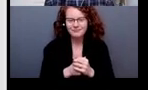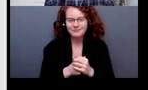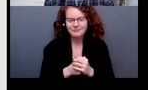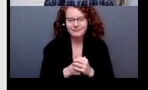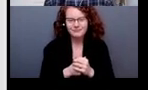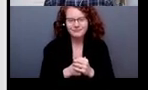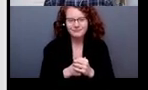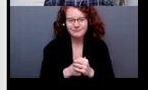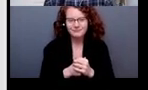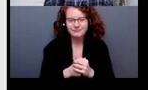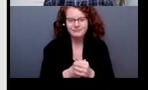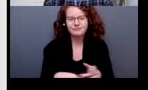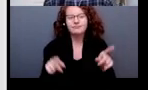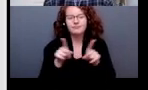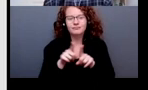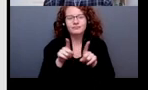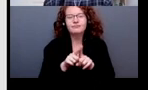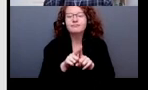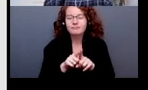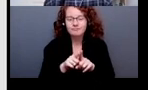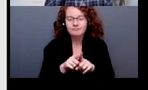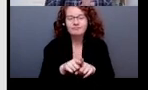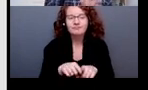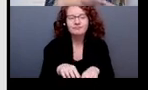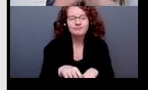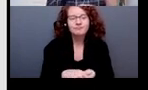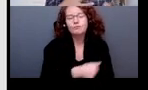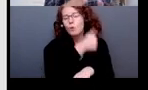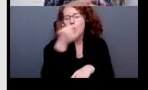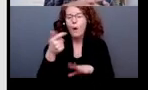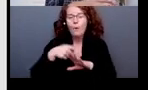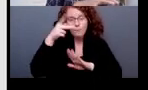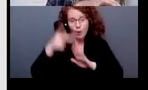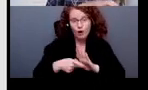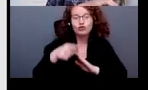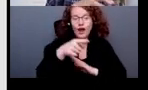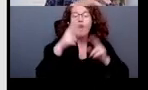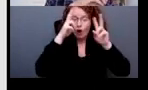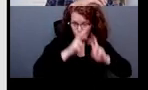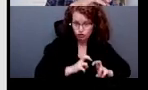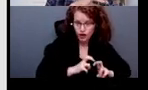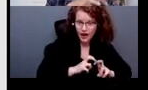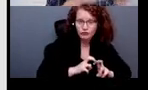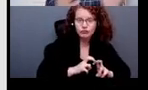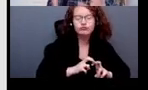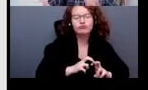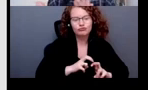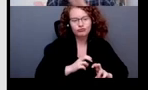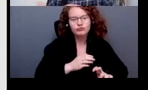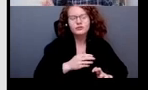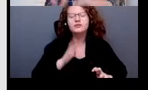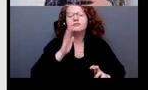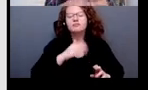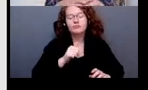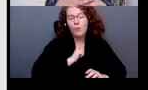On a également travaillé donc sur un projet un peu périphérique. Donc dans le cadre du projet de recherche, je me suis rendue